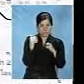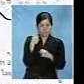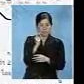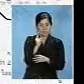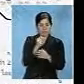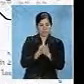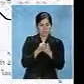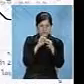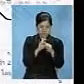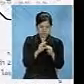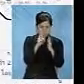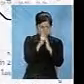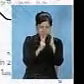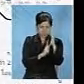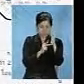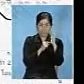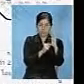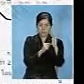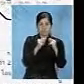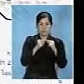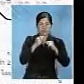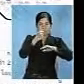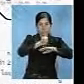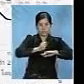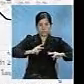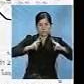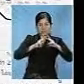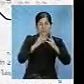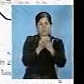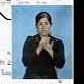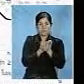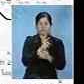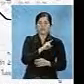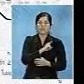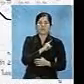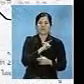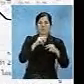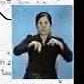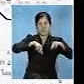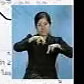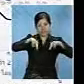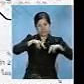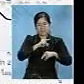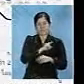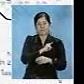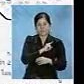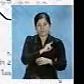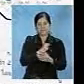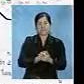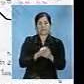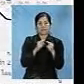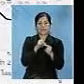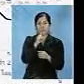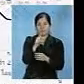ข้อจำกัดทางกฎหมายที่รัฐมนตรีคลังมีหน้าที่เพียงกำกับดูแลทั่วไปไม่สามารถสั่ง